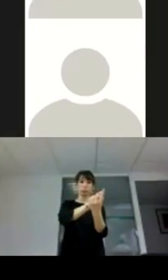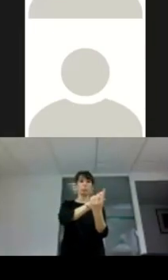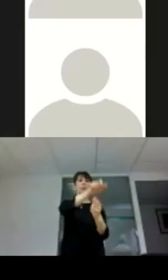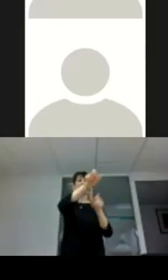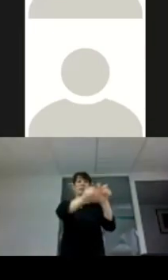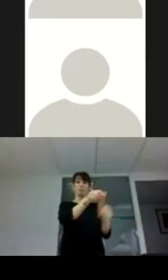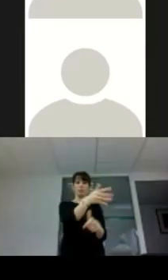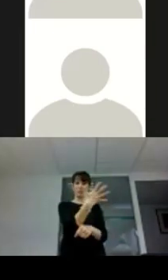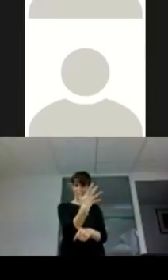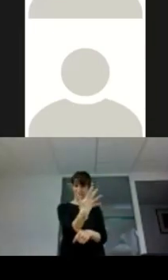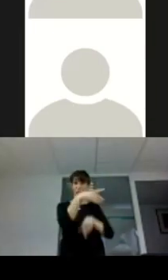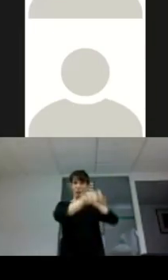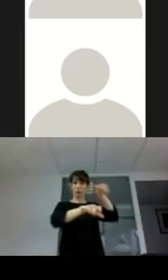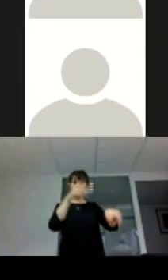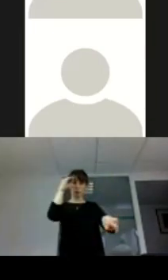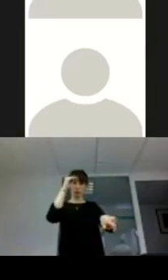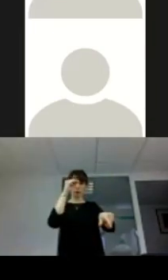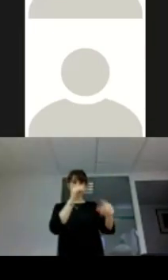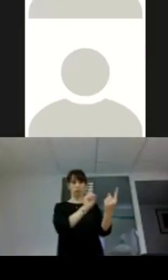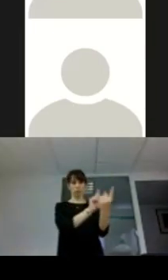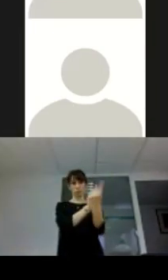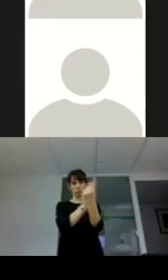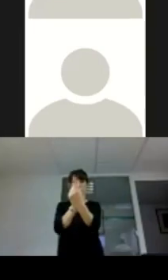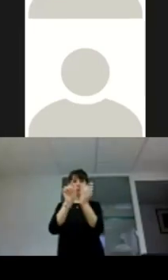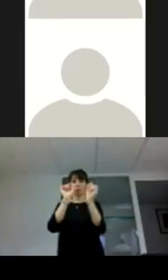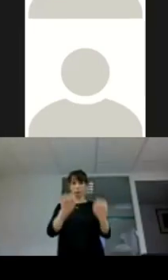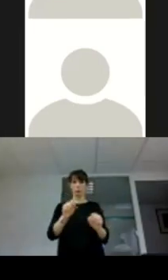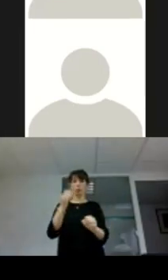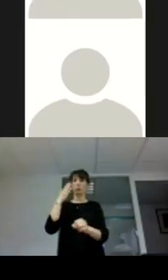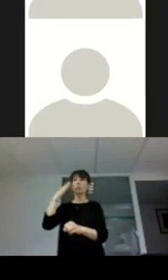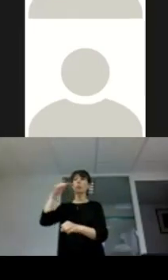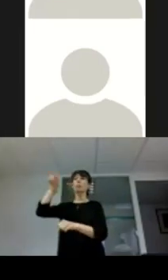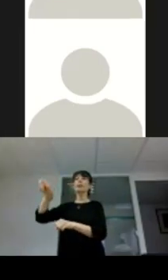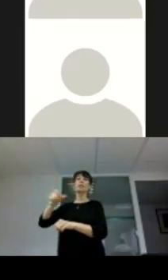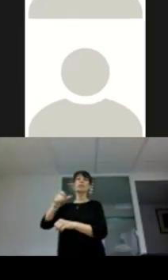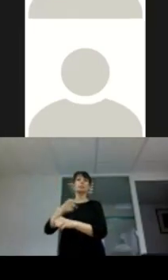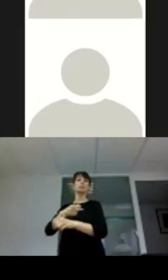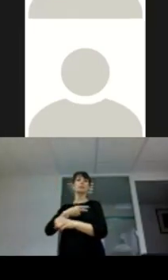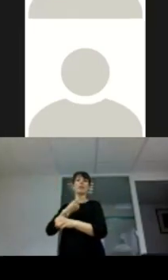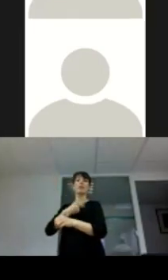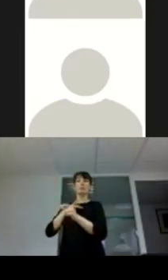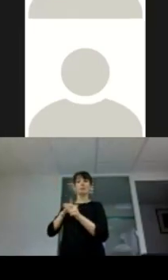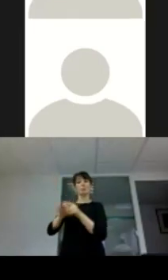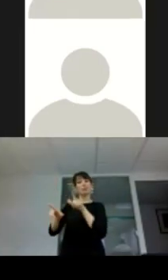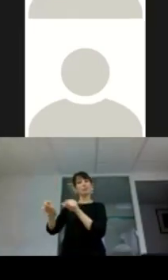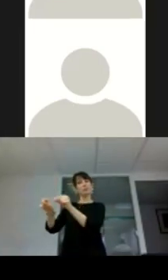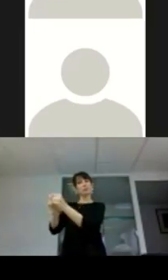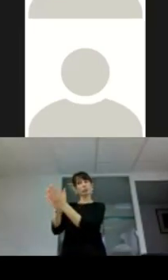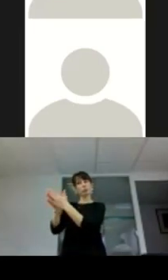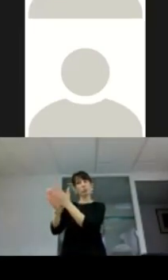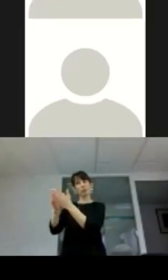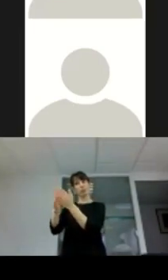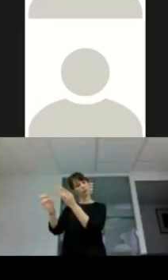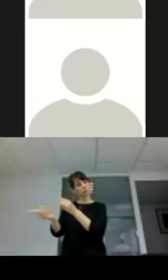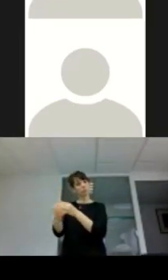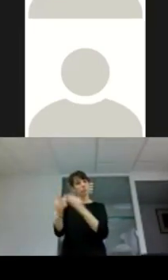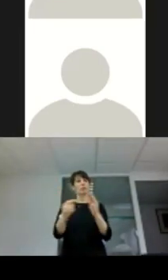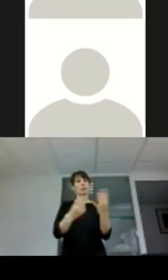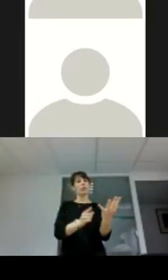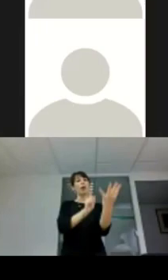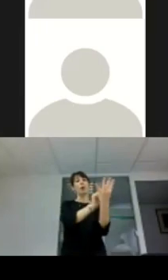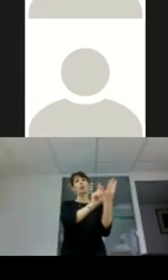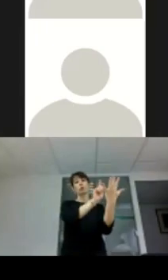d'une consultation avec les 5 professionnels à la demande de leur oncologue ou chirurgien